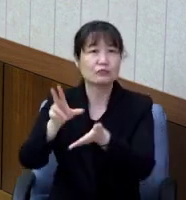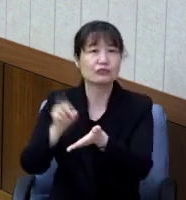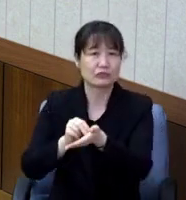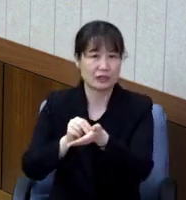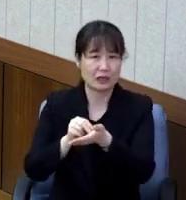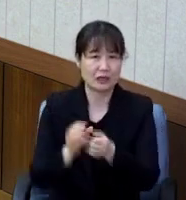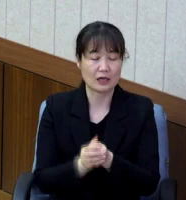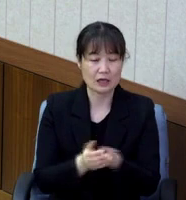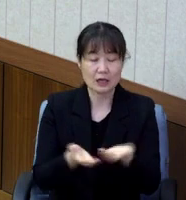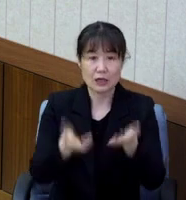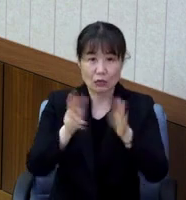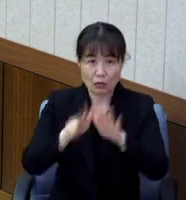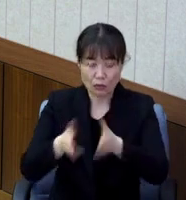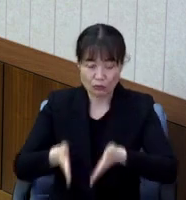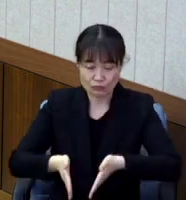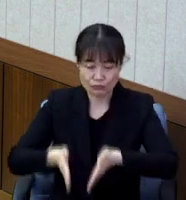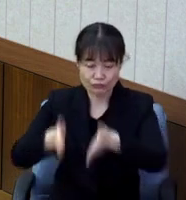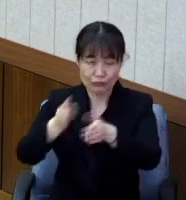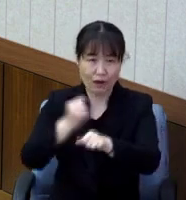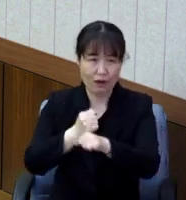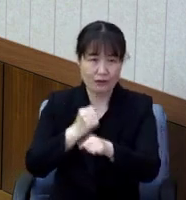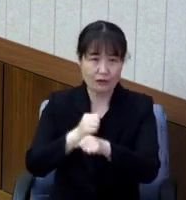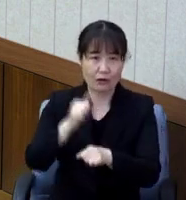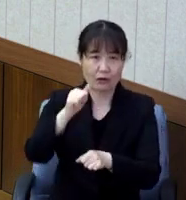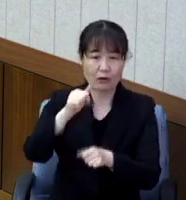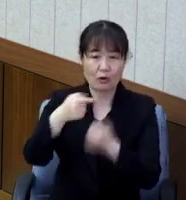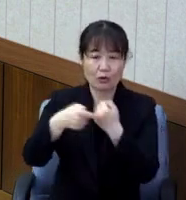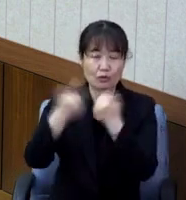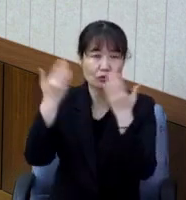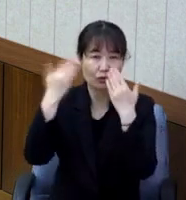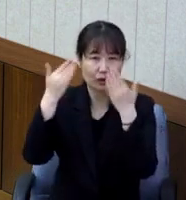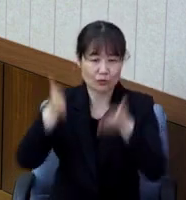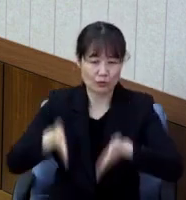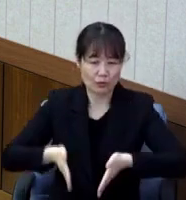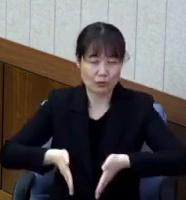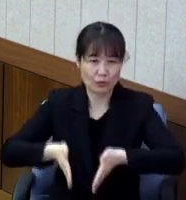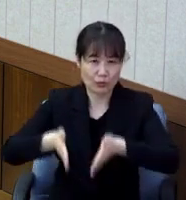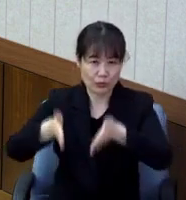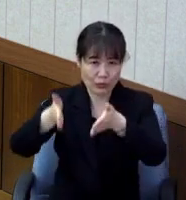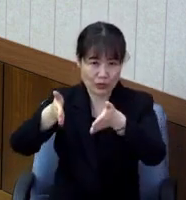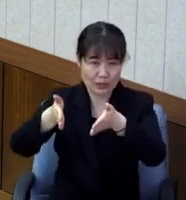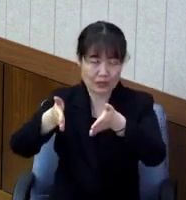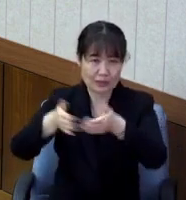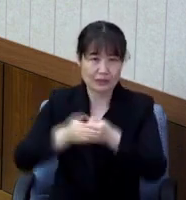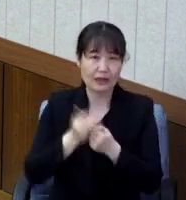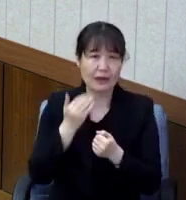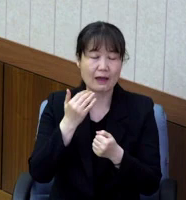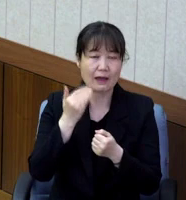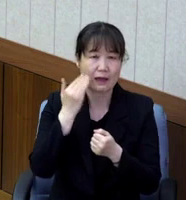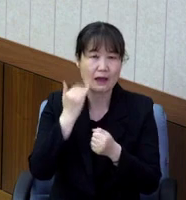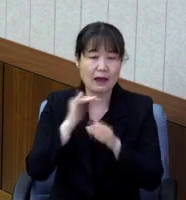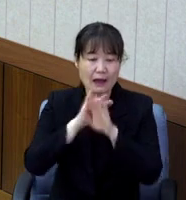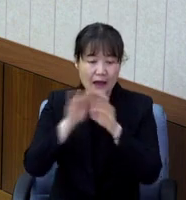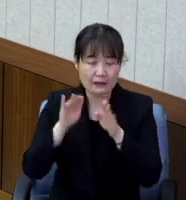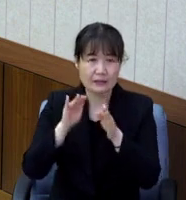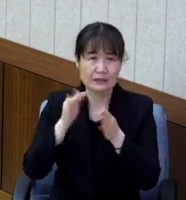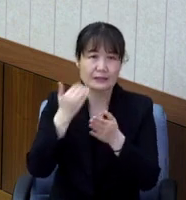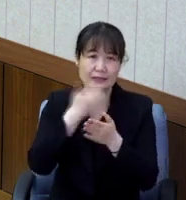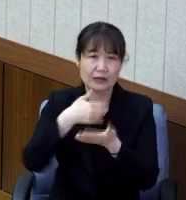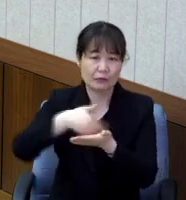왕바우 근린공원을 가로질러 훈민초등학교 통학로를 잇는 어린이 안전길은 하늘색으로 도색되어